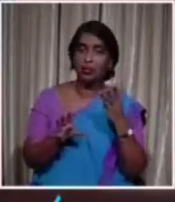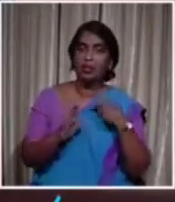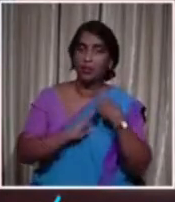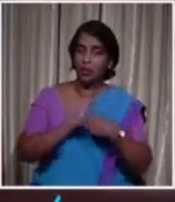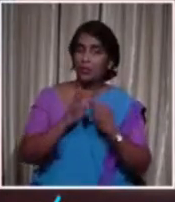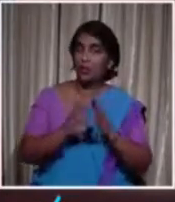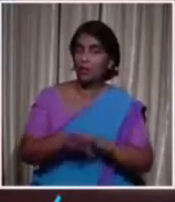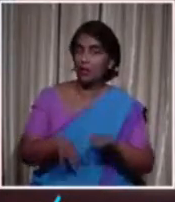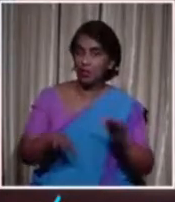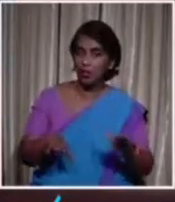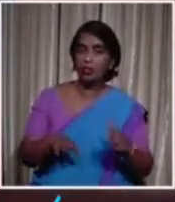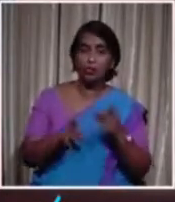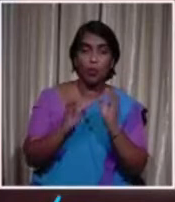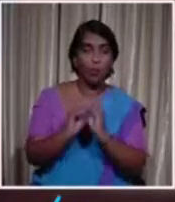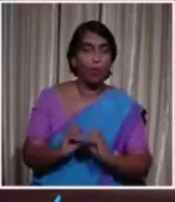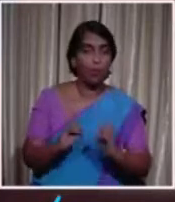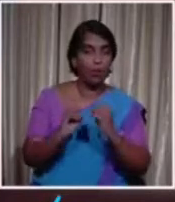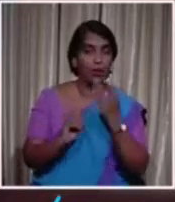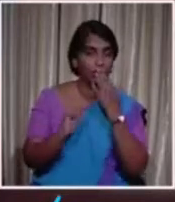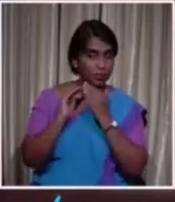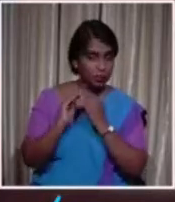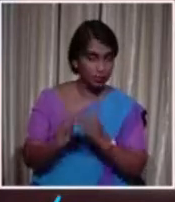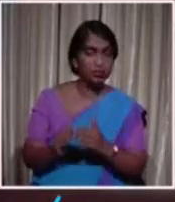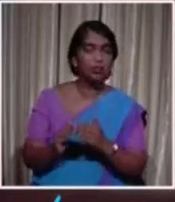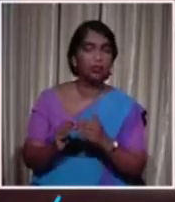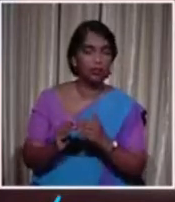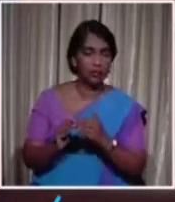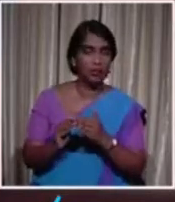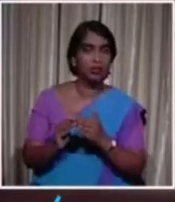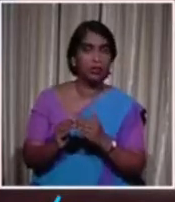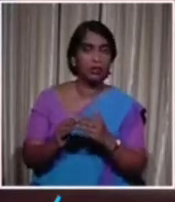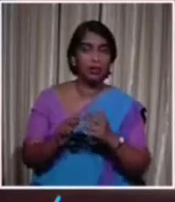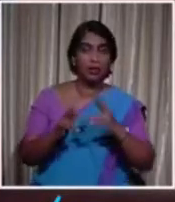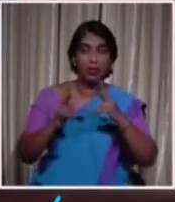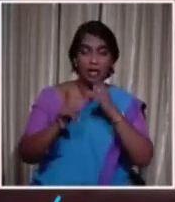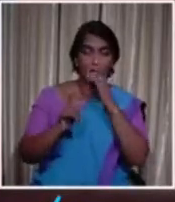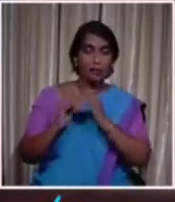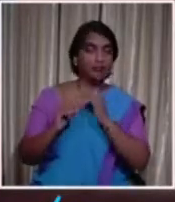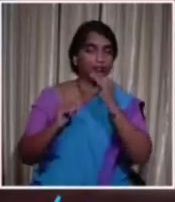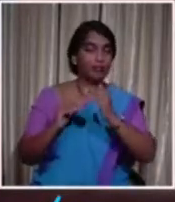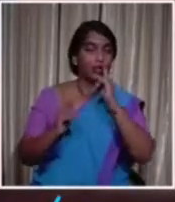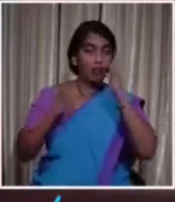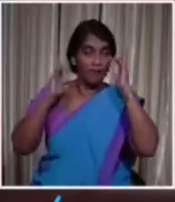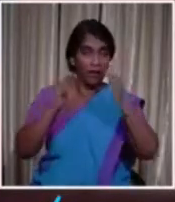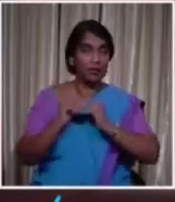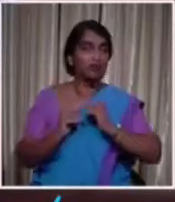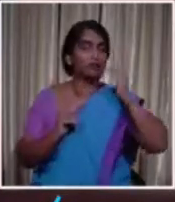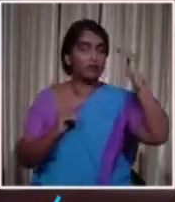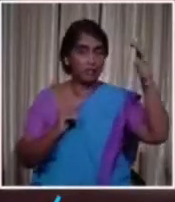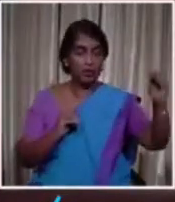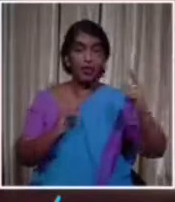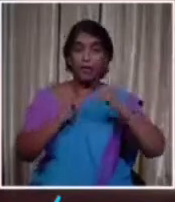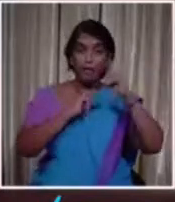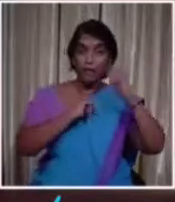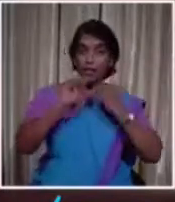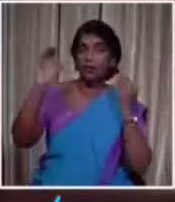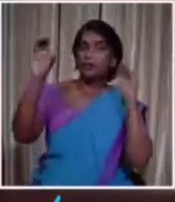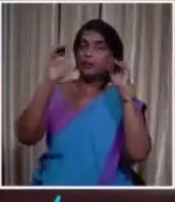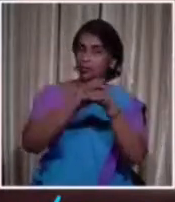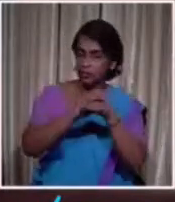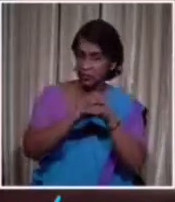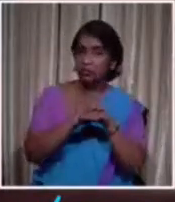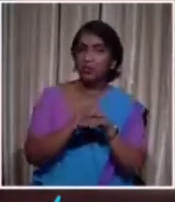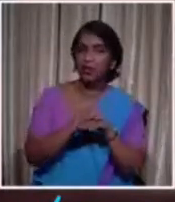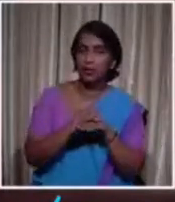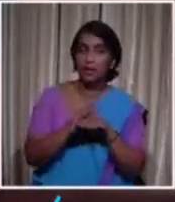දරුවෝ පෙර පාසලේ ඉඳලා කනිෂ්ඨ විද්‍යාලයේ මහා විද්‍යාලයේ හරහා විශ්වවිද්‍යාල දක්වා